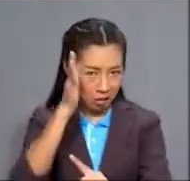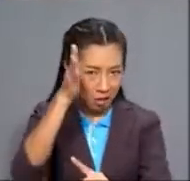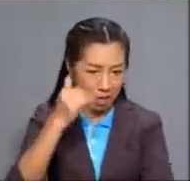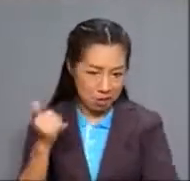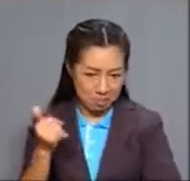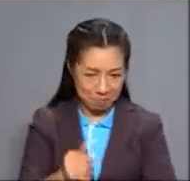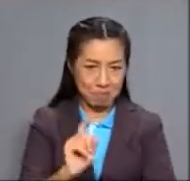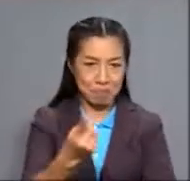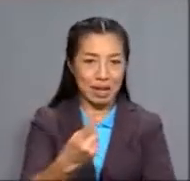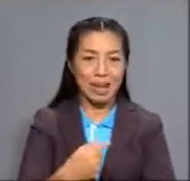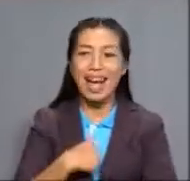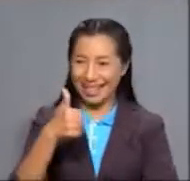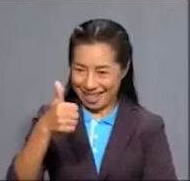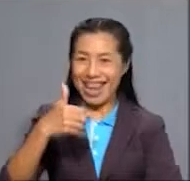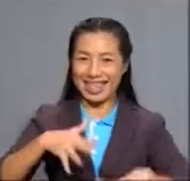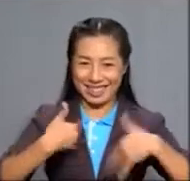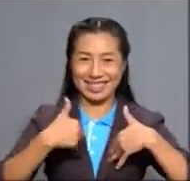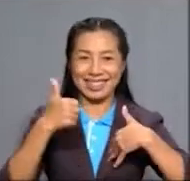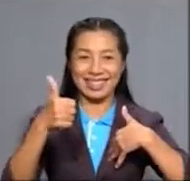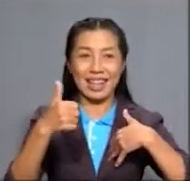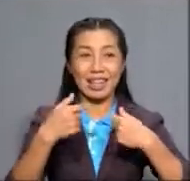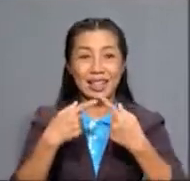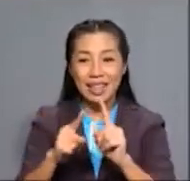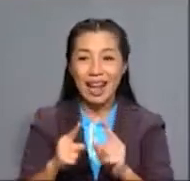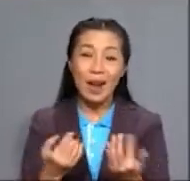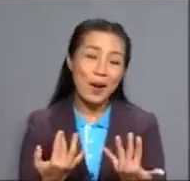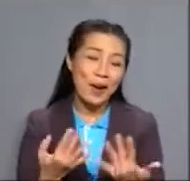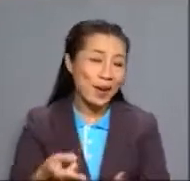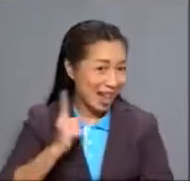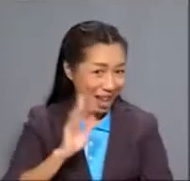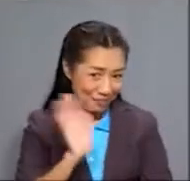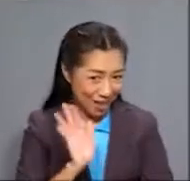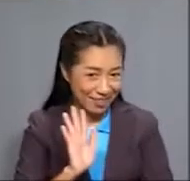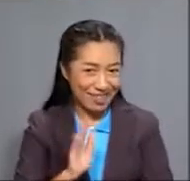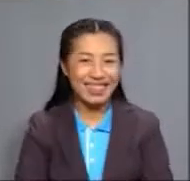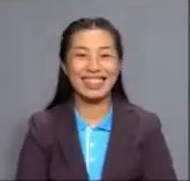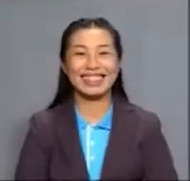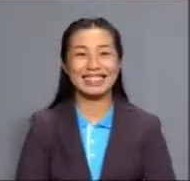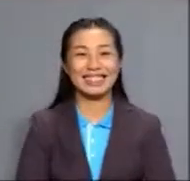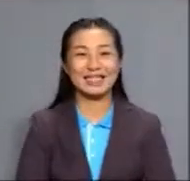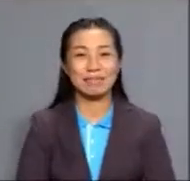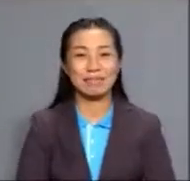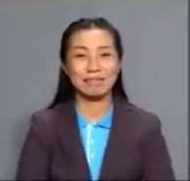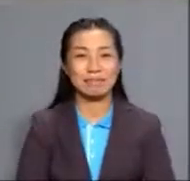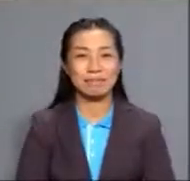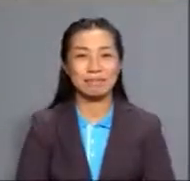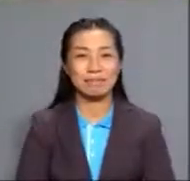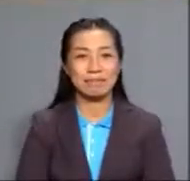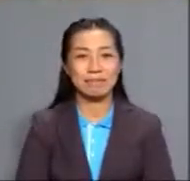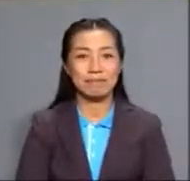อีกทีย ินดีครับ ครับ แต่อย่าให้รอนานนะครับ นี่